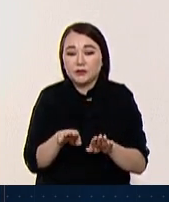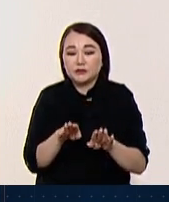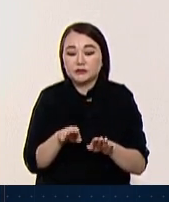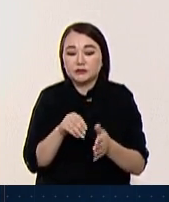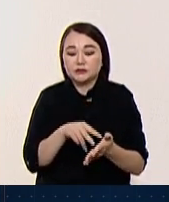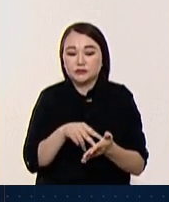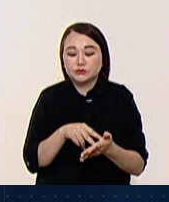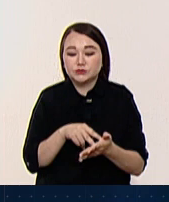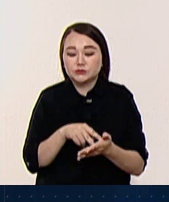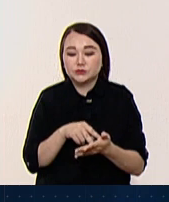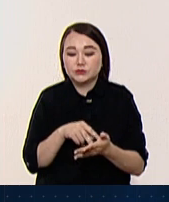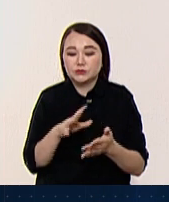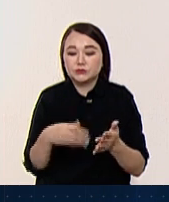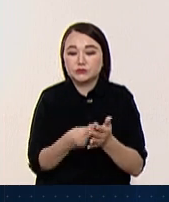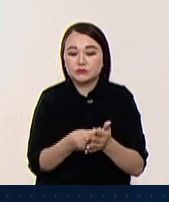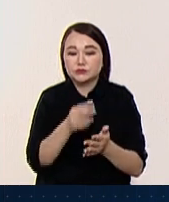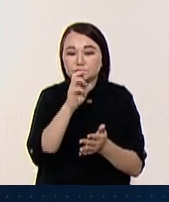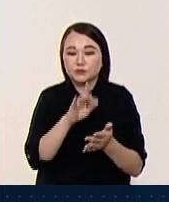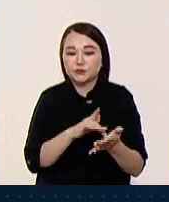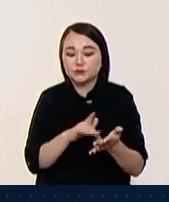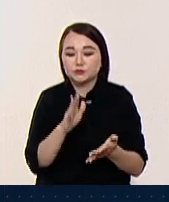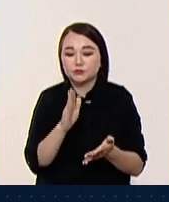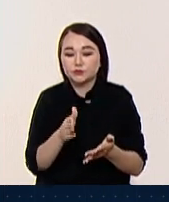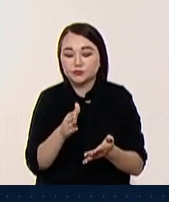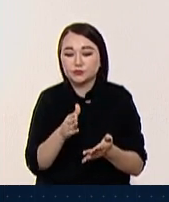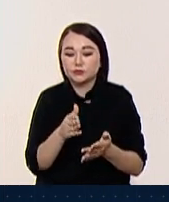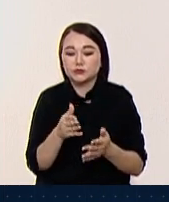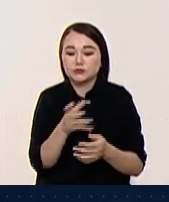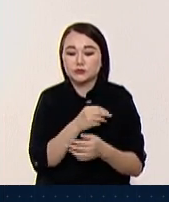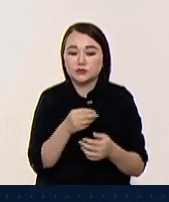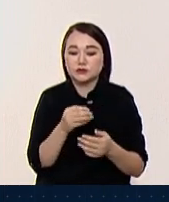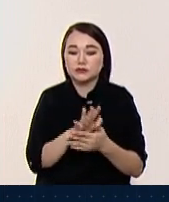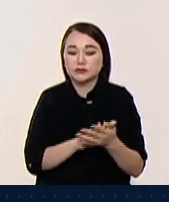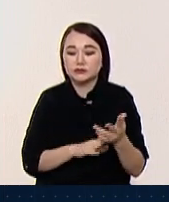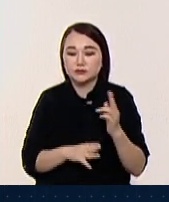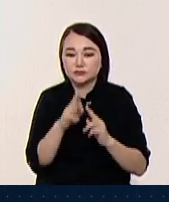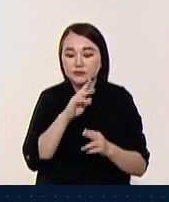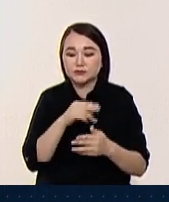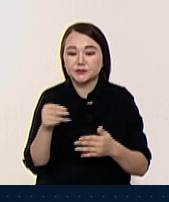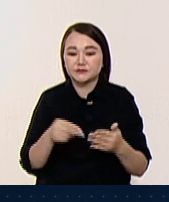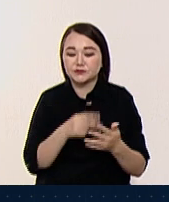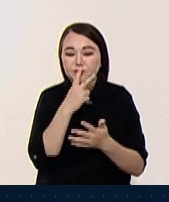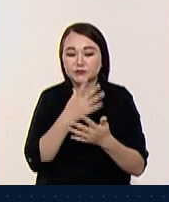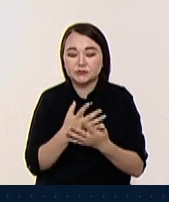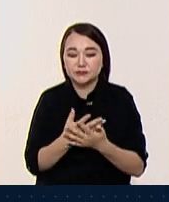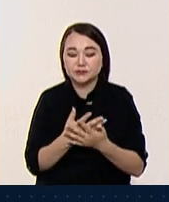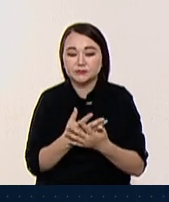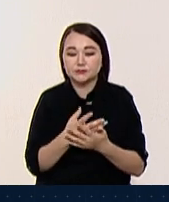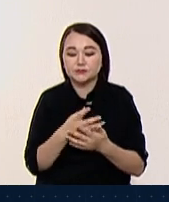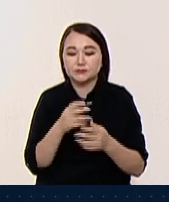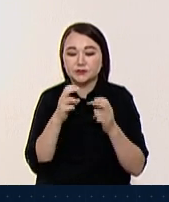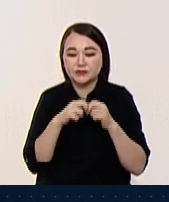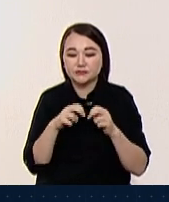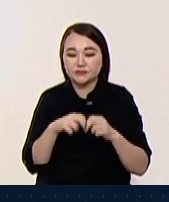сумма штрафа оплачена в бюджет. Ряд нарушений, которые указаны в справке при